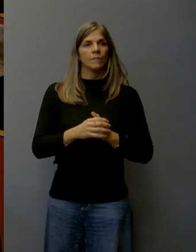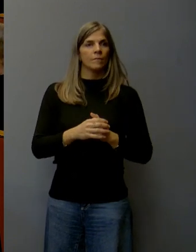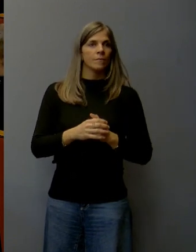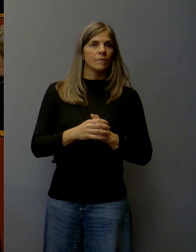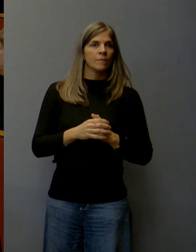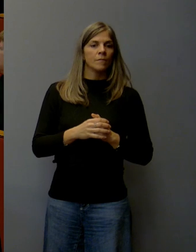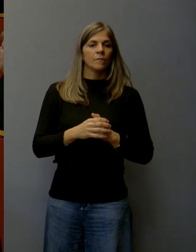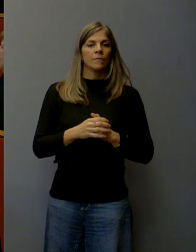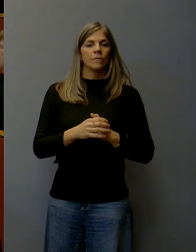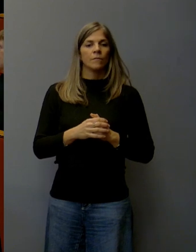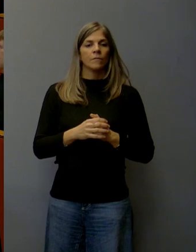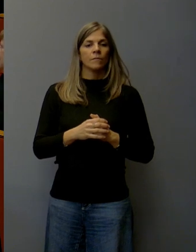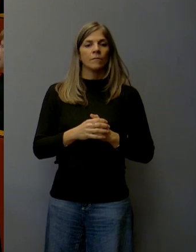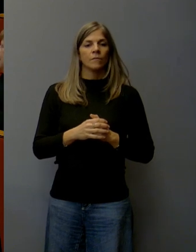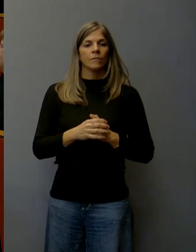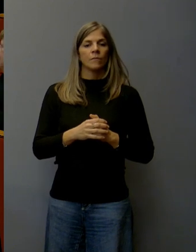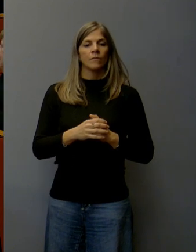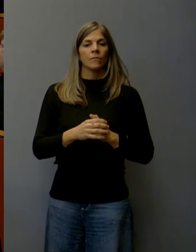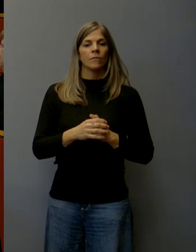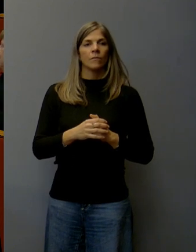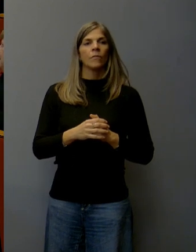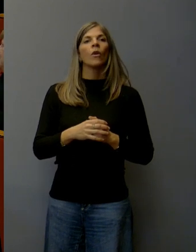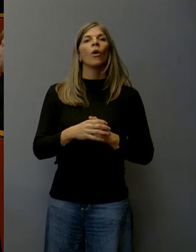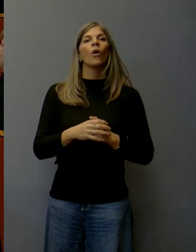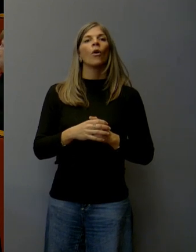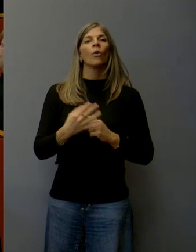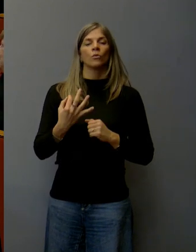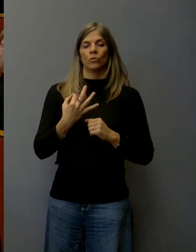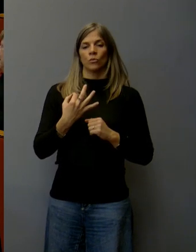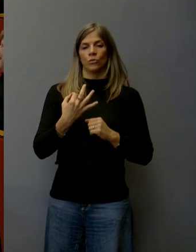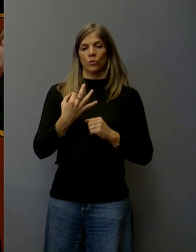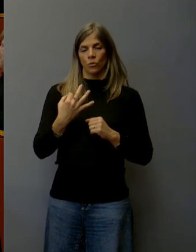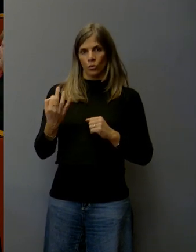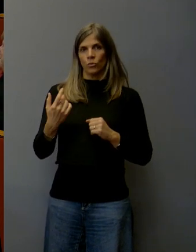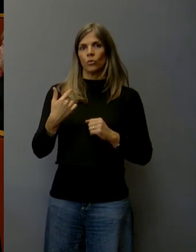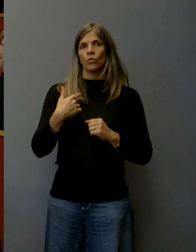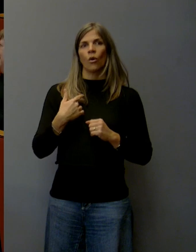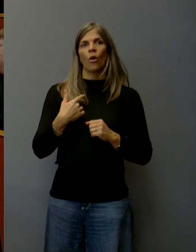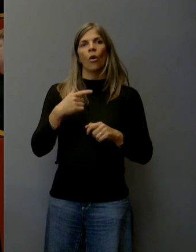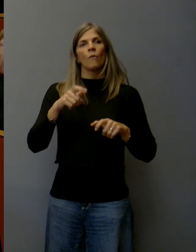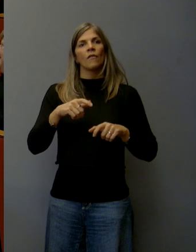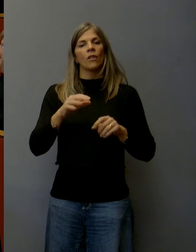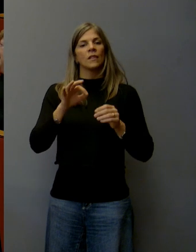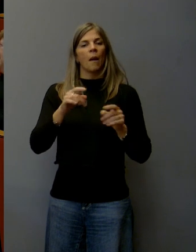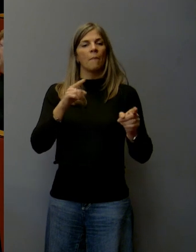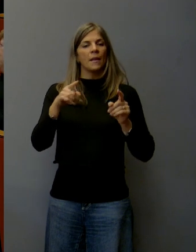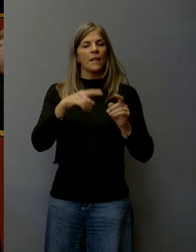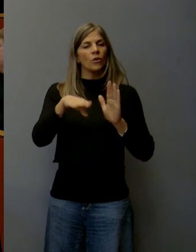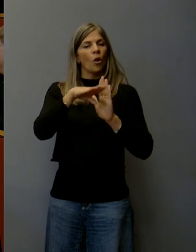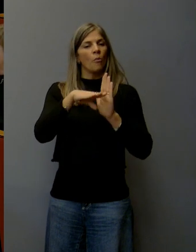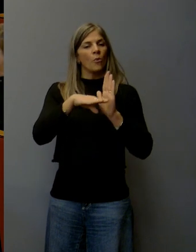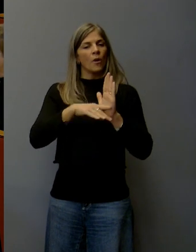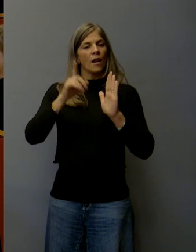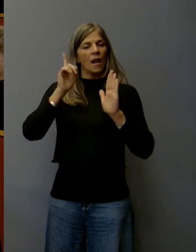giusto per tenere vivo così come si cerca di fare nelle linee programmatiche questa relazione